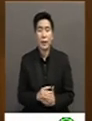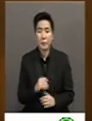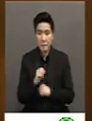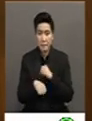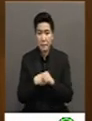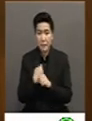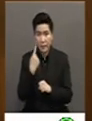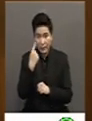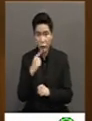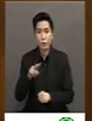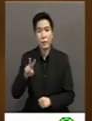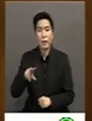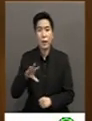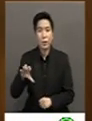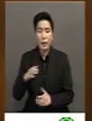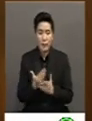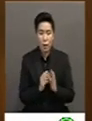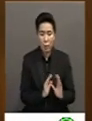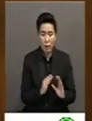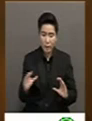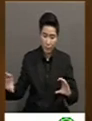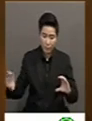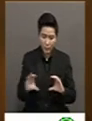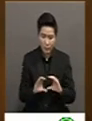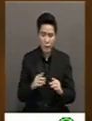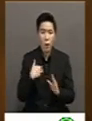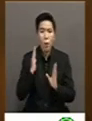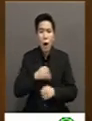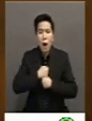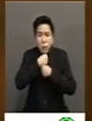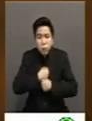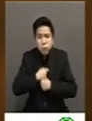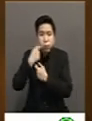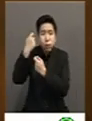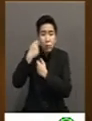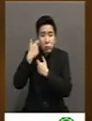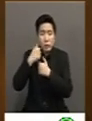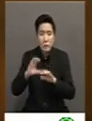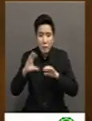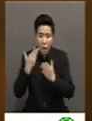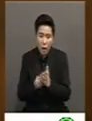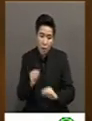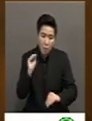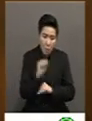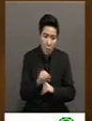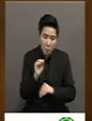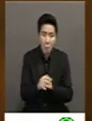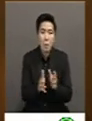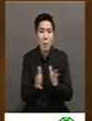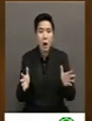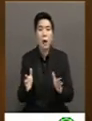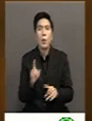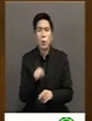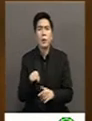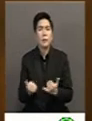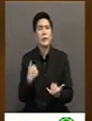ปีนะครับซึ่งถ้าเราเทียบกับเบี้ยยังชีพคนชราหรืออะไรเนี่ยรัฐบาลให้เบี้ยยังชีคนชรามากกว่านี้